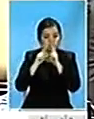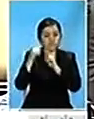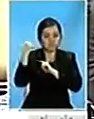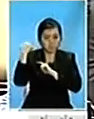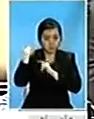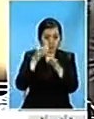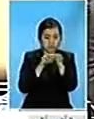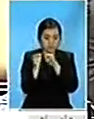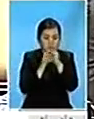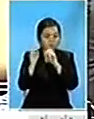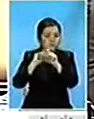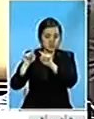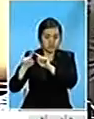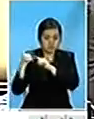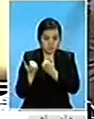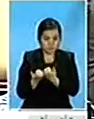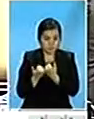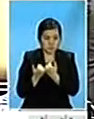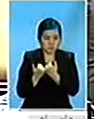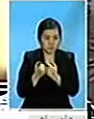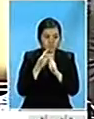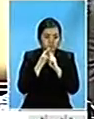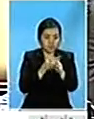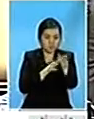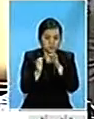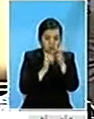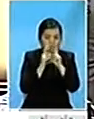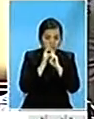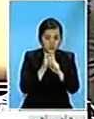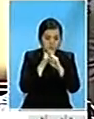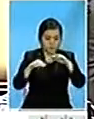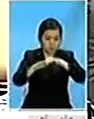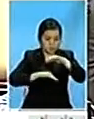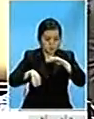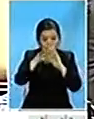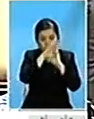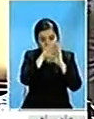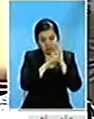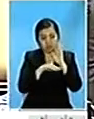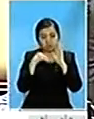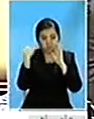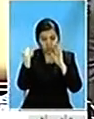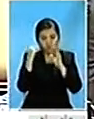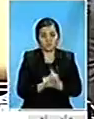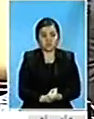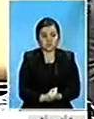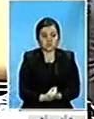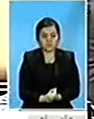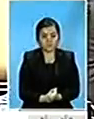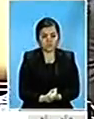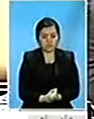ชี้แจงต่างๆนั้นก็คงจะชี้แจงไปตามข้อมูลที่ปรากฏอย่างไรก็ตามกับผมขออนุญาตเรียนว่